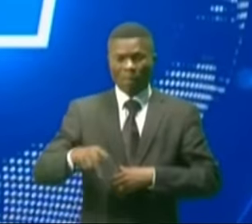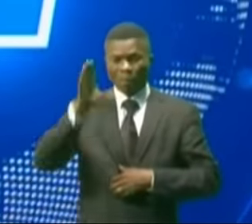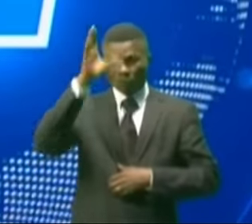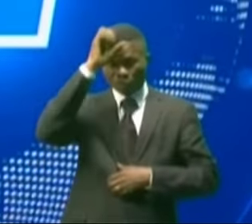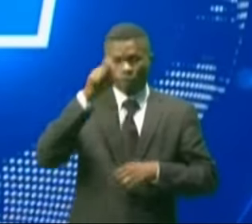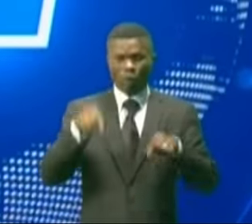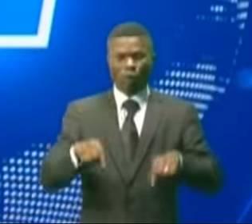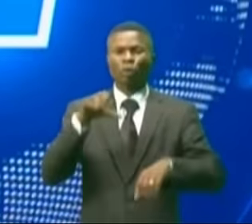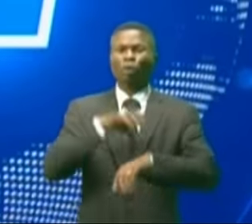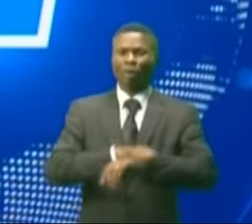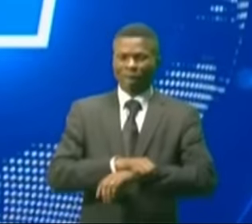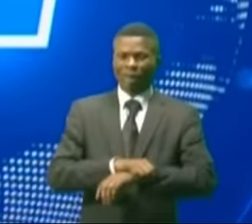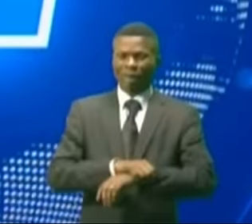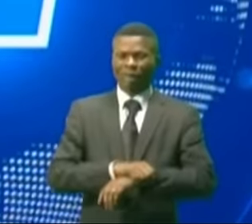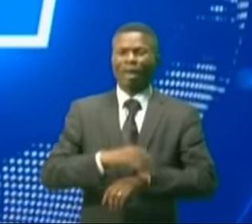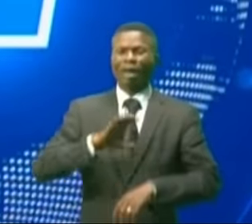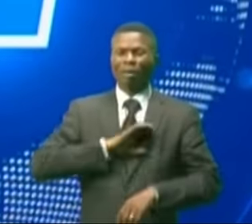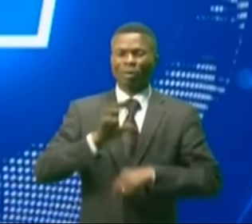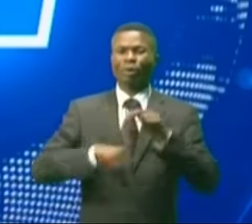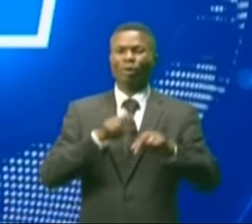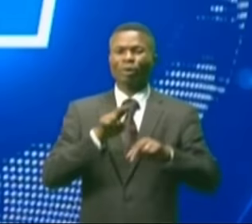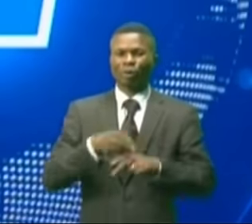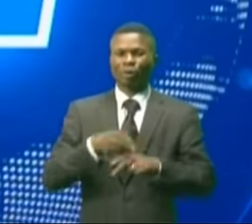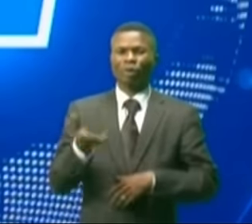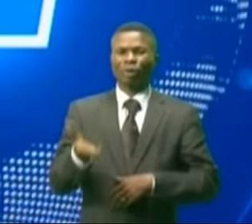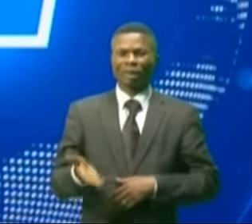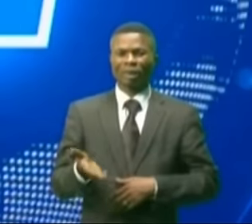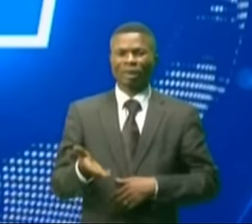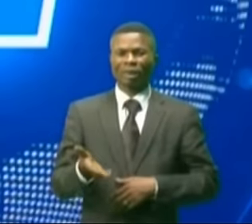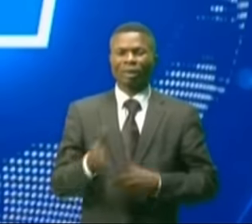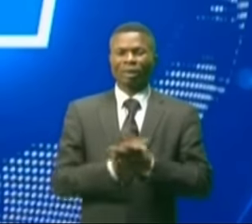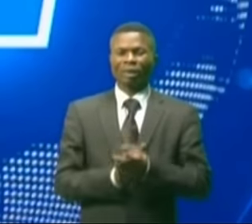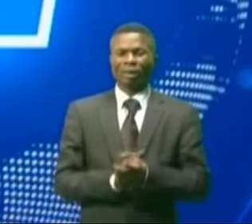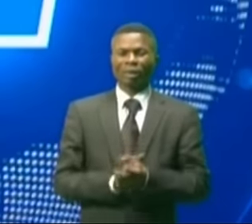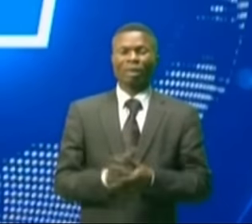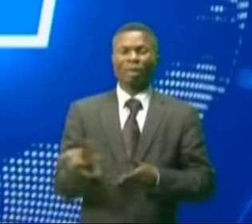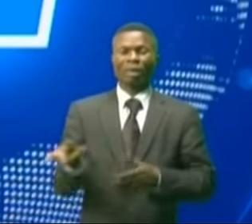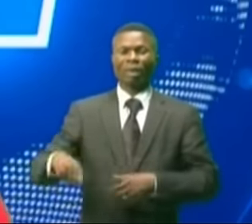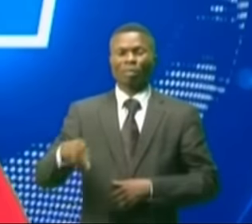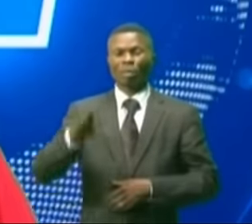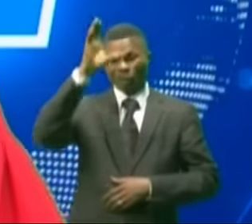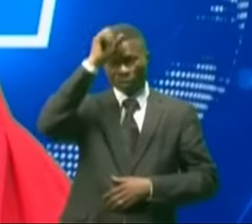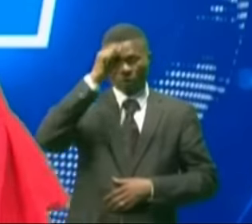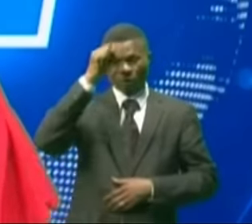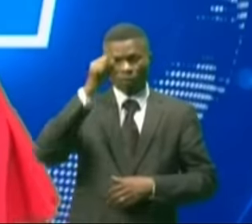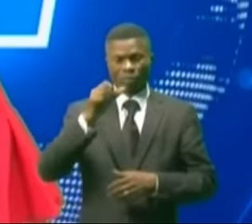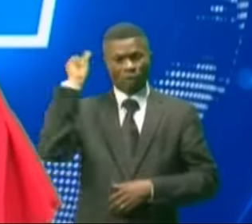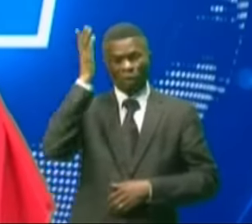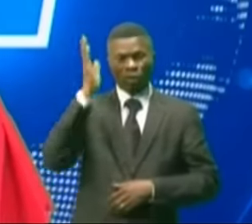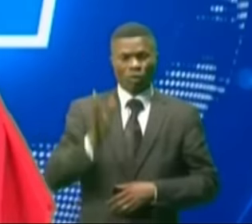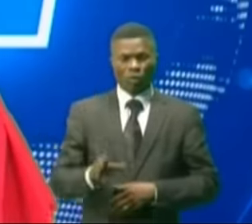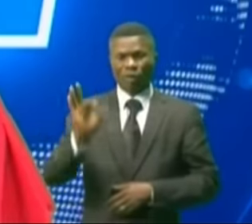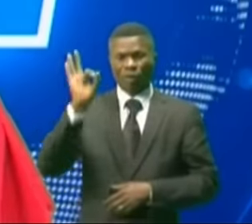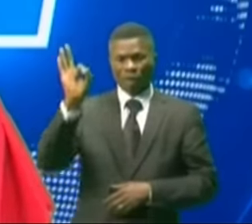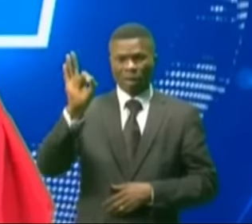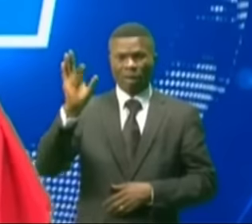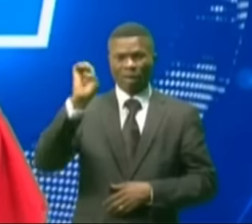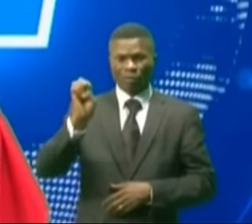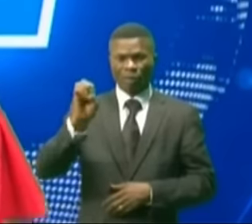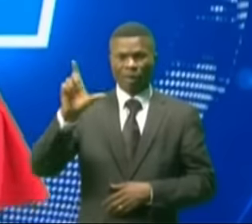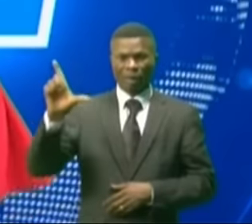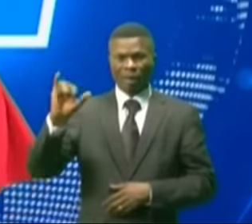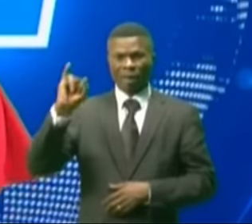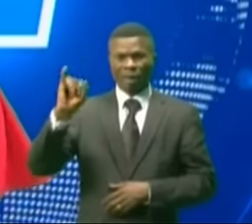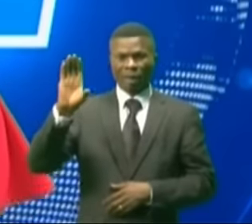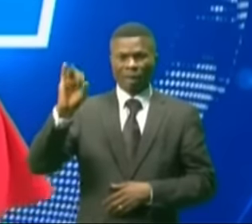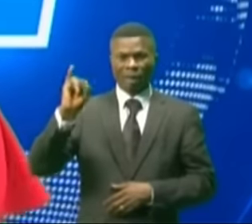sont tombés dans les filets de la police nationale congolaise de cette province. Le gouverneur Félicien Kiwayi félicite